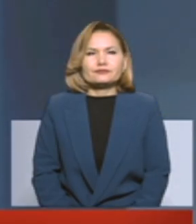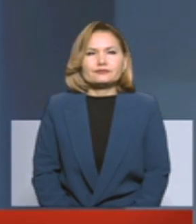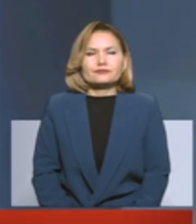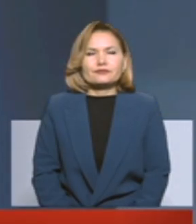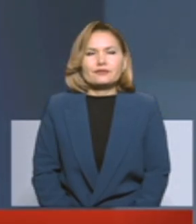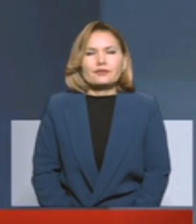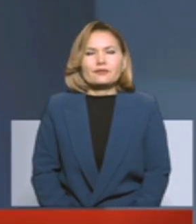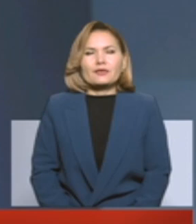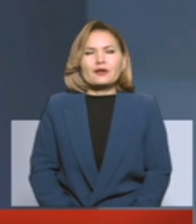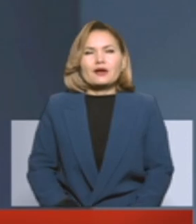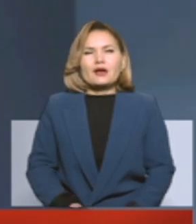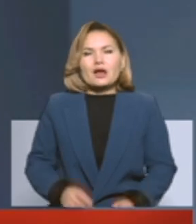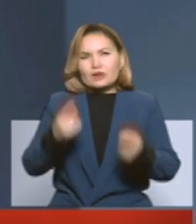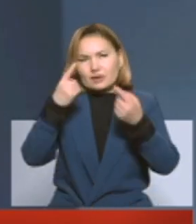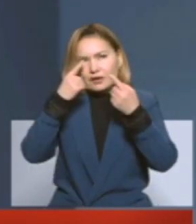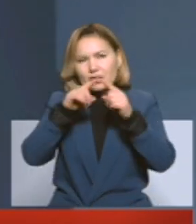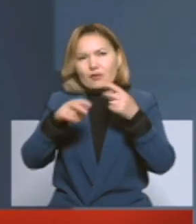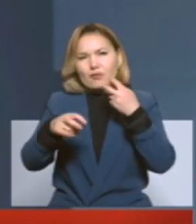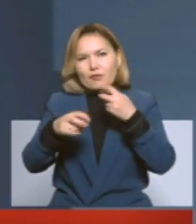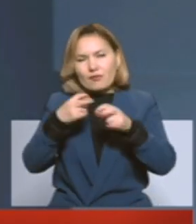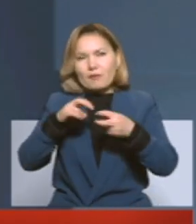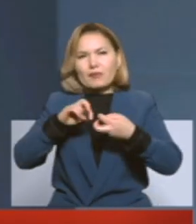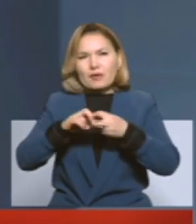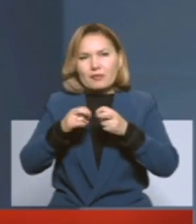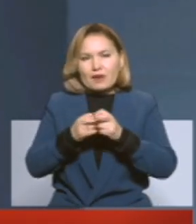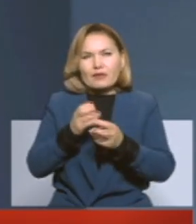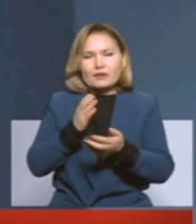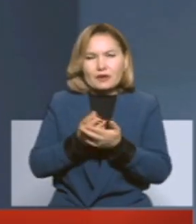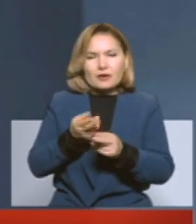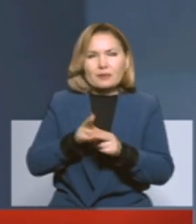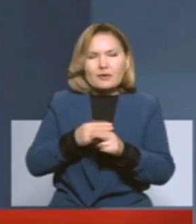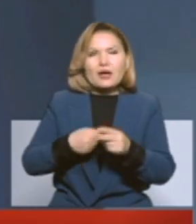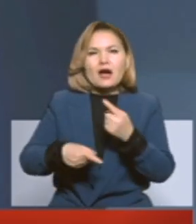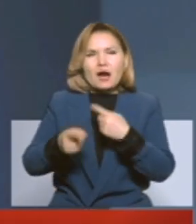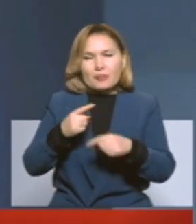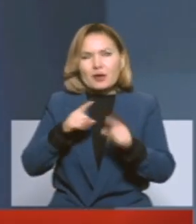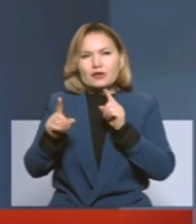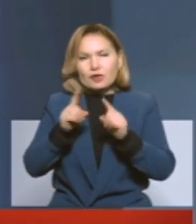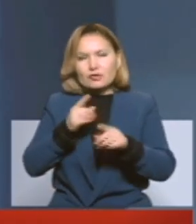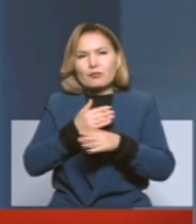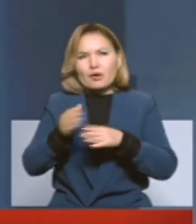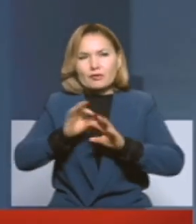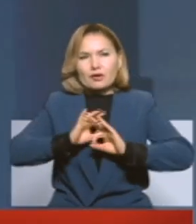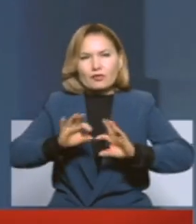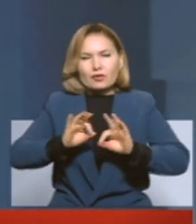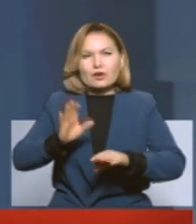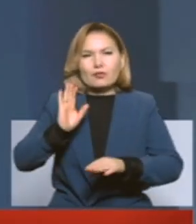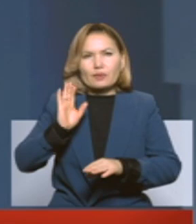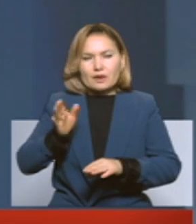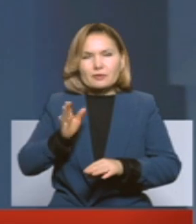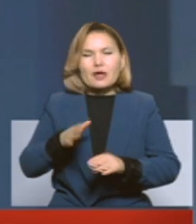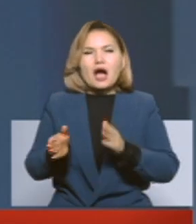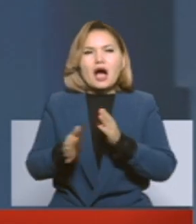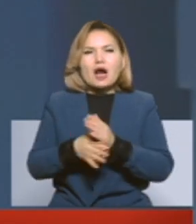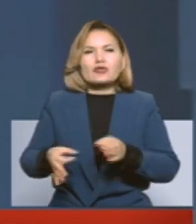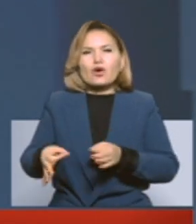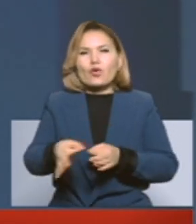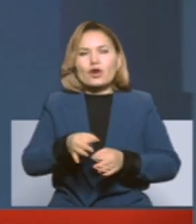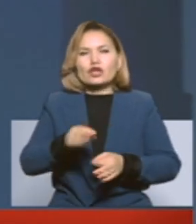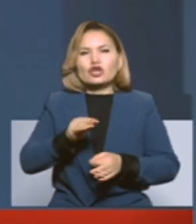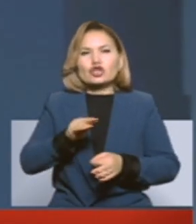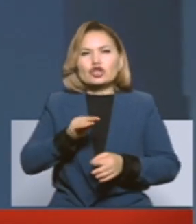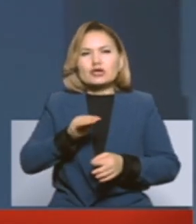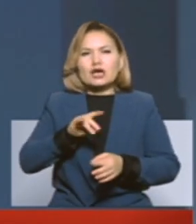Қымбат көрермен, техникалық ақау брифингке кейін қайта оралатын боламыз. Әзірге хабарымызды жалғастырайық. Атырау облысы